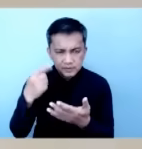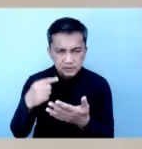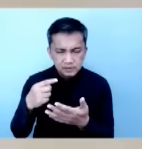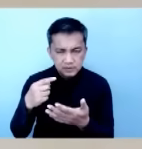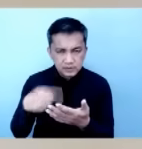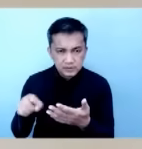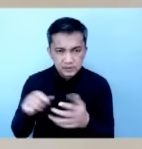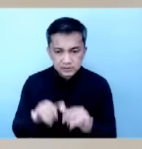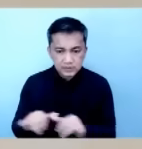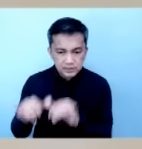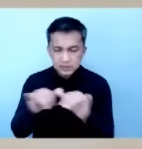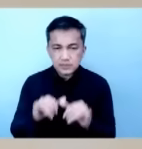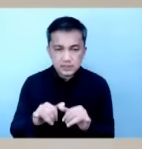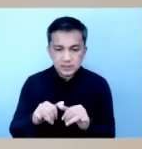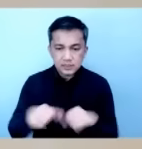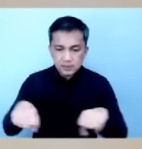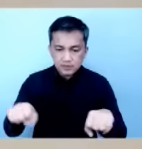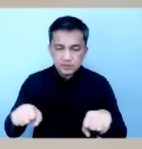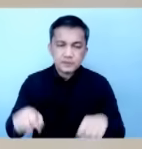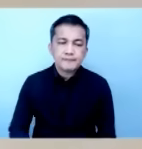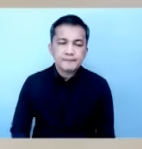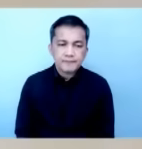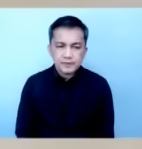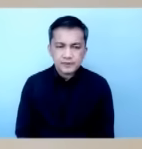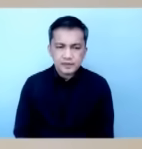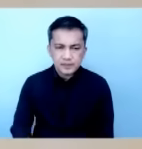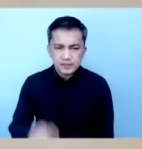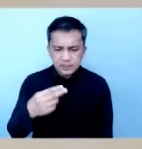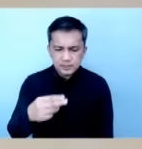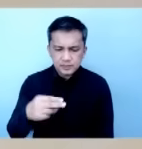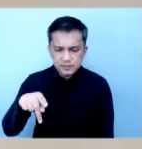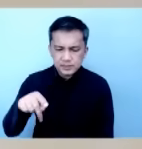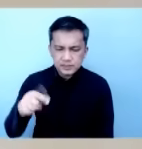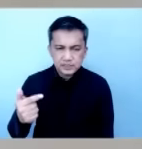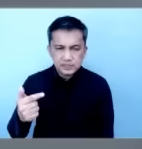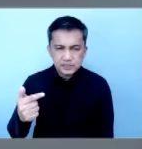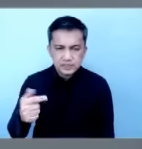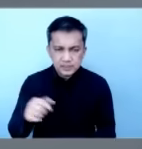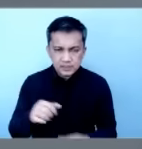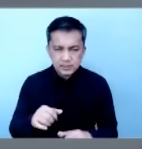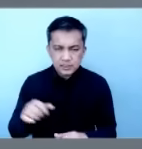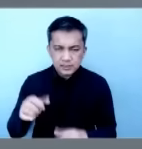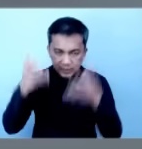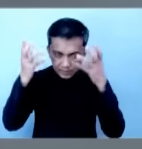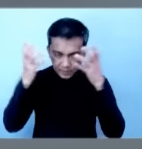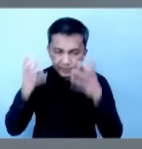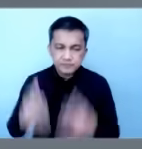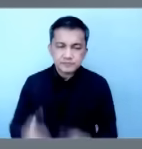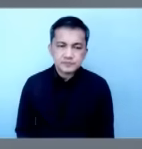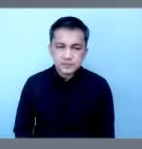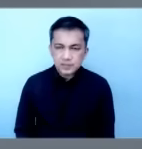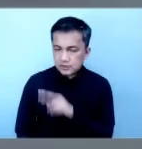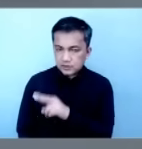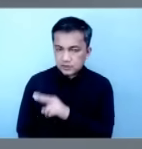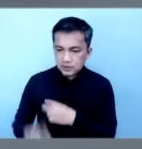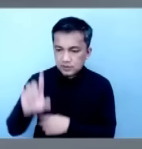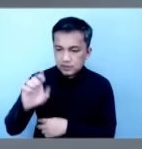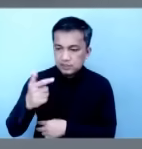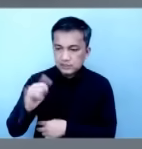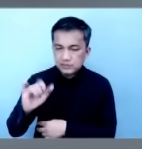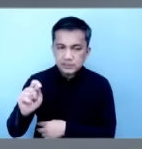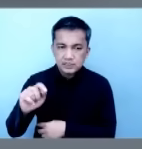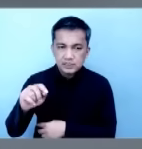na motorcycle at saka HPG na standard na helmet. Ganito raw ang itsura ng legit na HPG